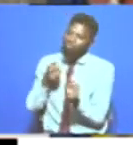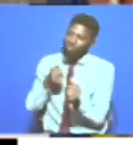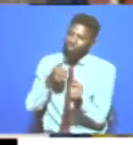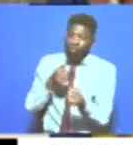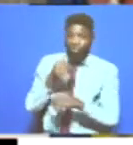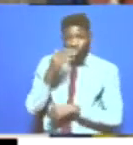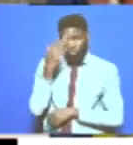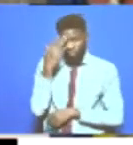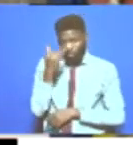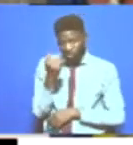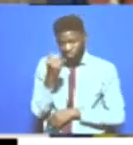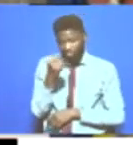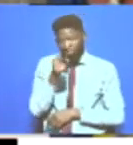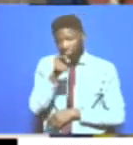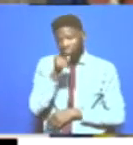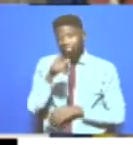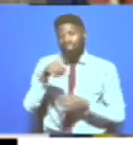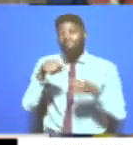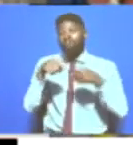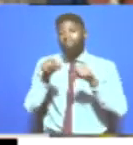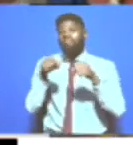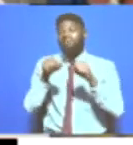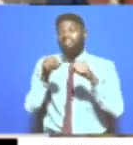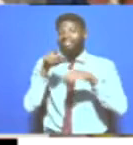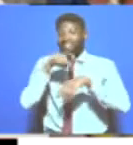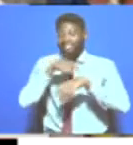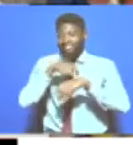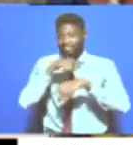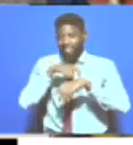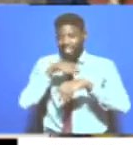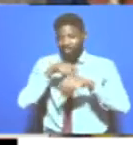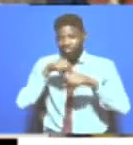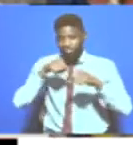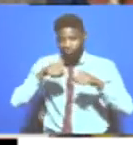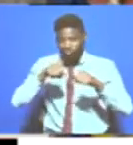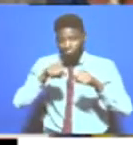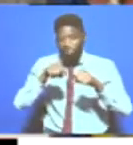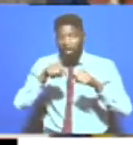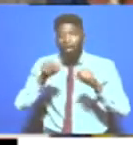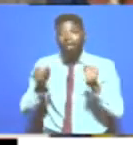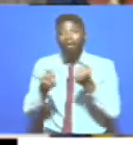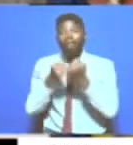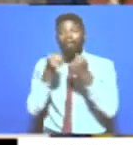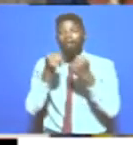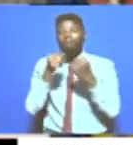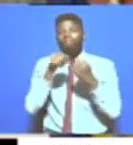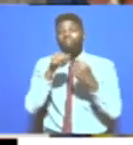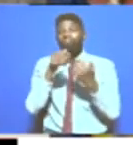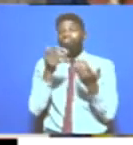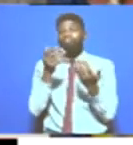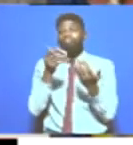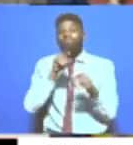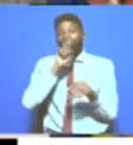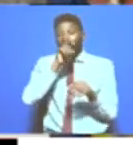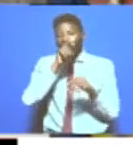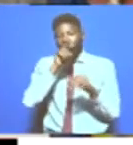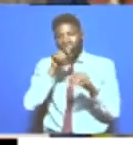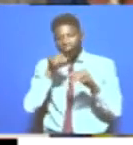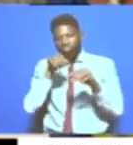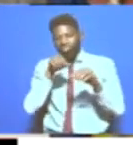hiyo pikipiki wakati ilikuja haikupita pahali hiyo tukutuku tulikuwa